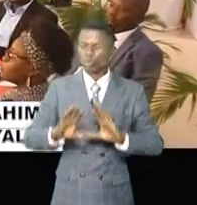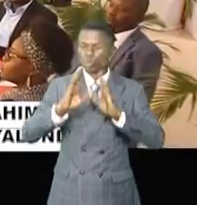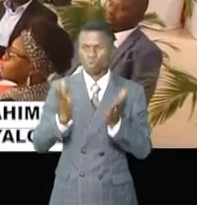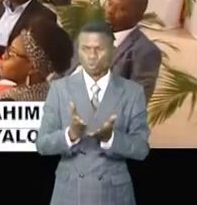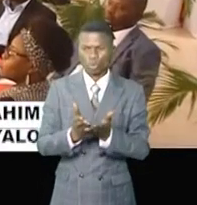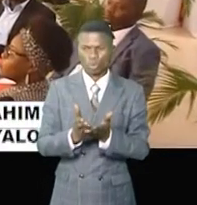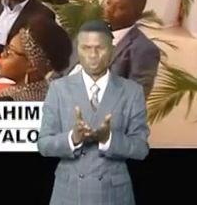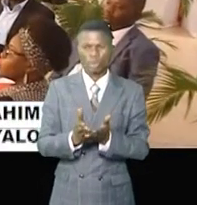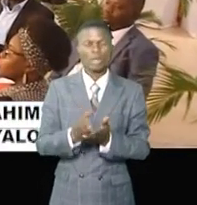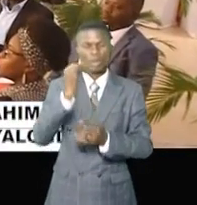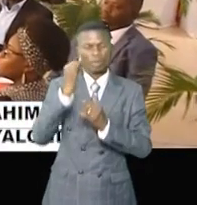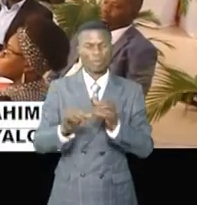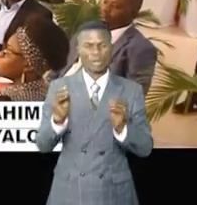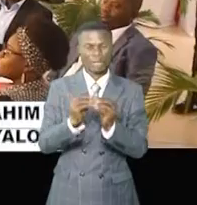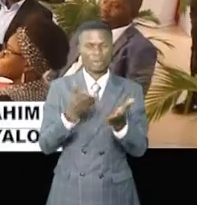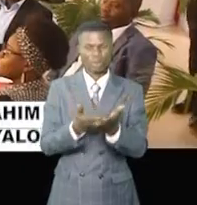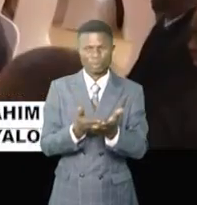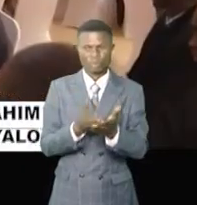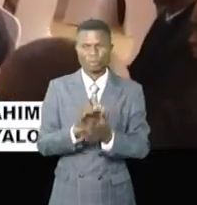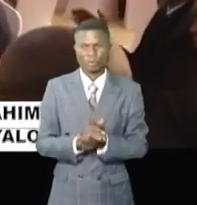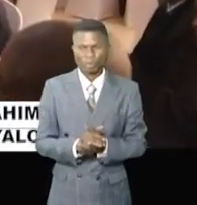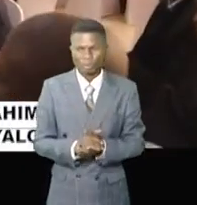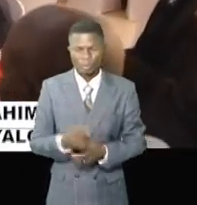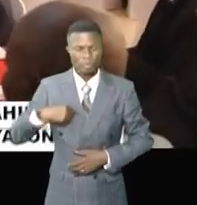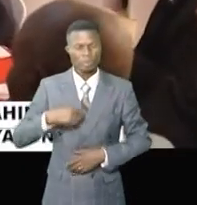a conclu Vano Kiboko.